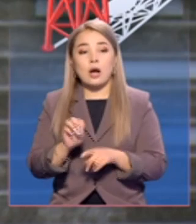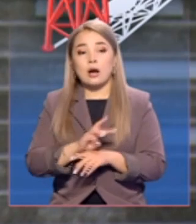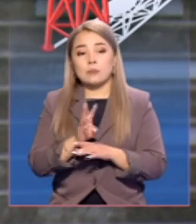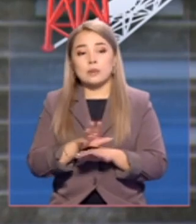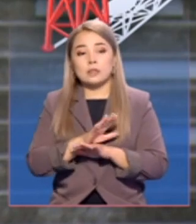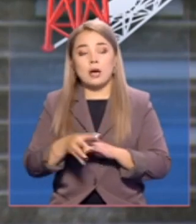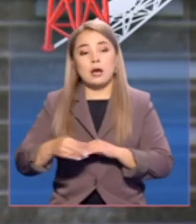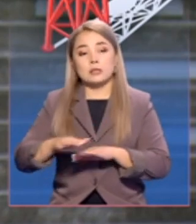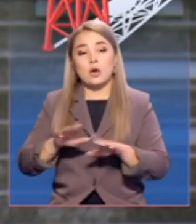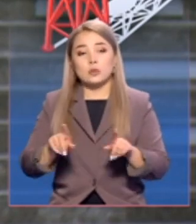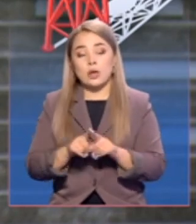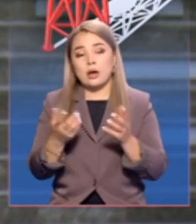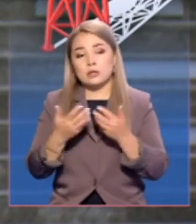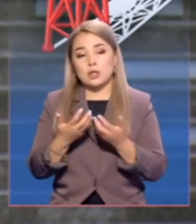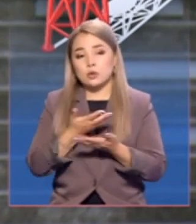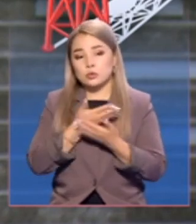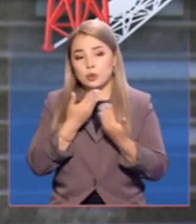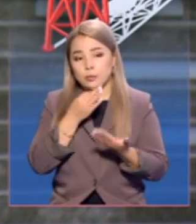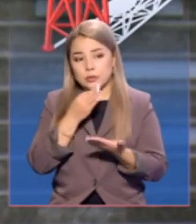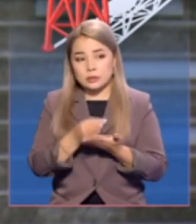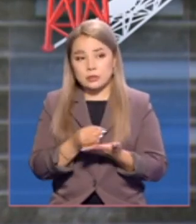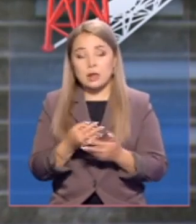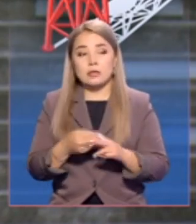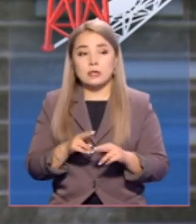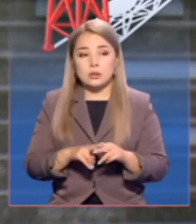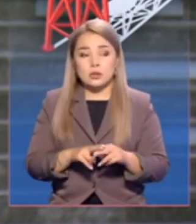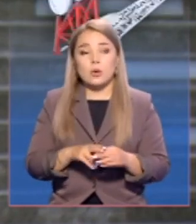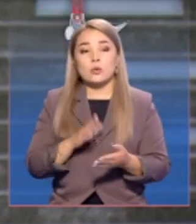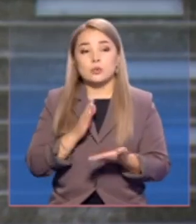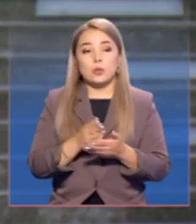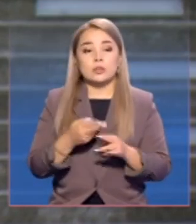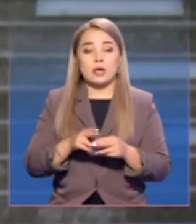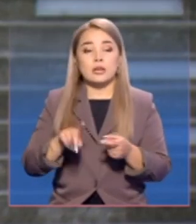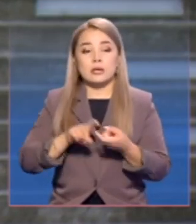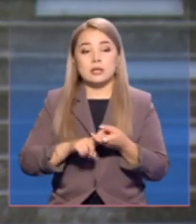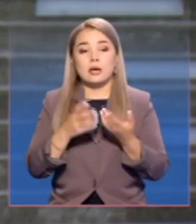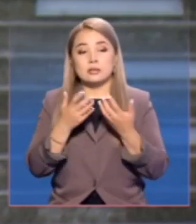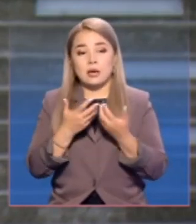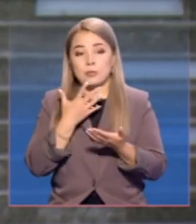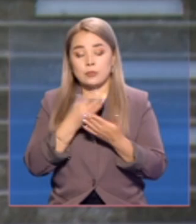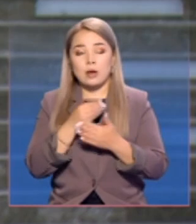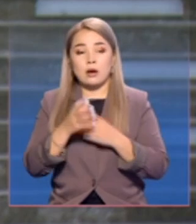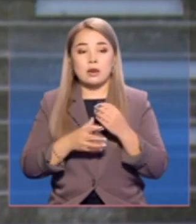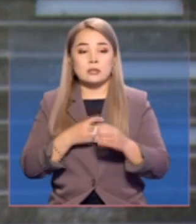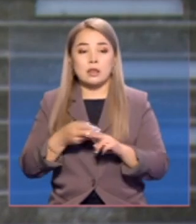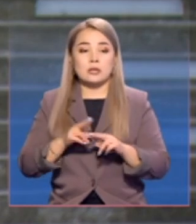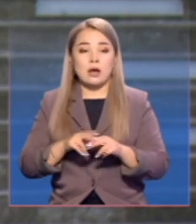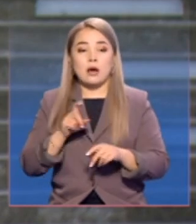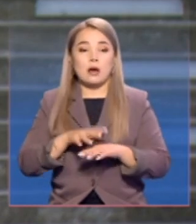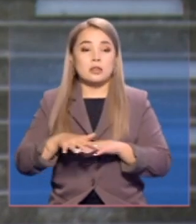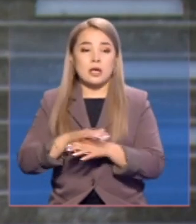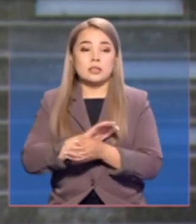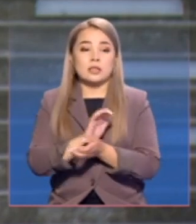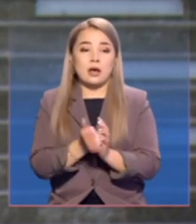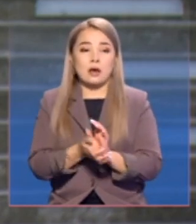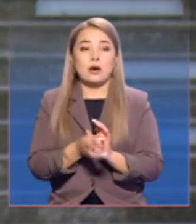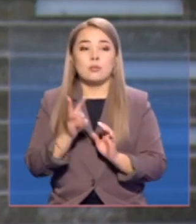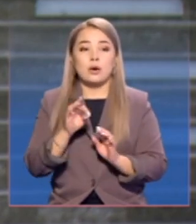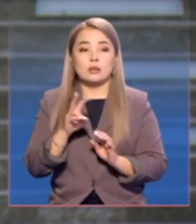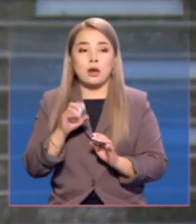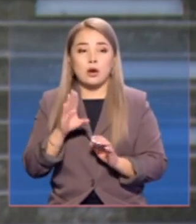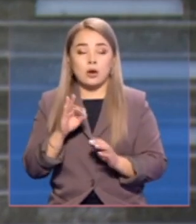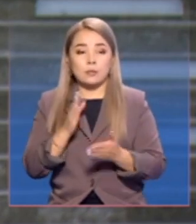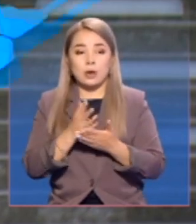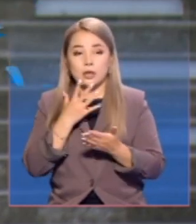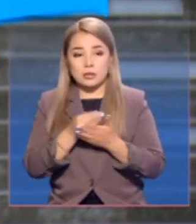қамтылмаған аумақтарды есепке алып отырған жоқпыз. Ал тура осында есеппен әлемдегі халқы ең тығыз орналасқан Монаконы